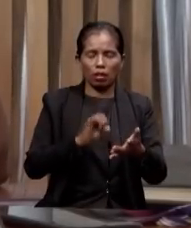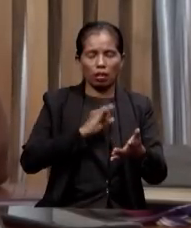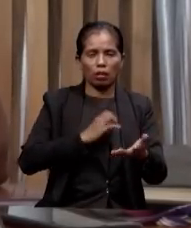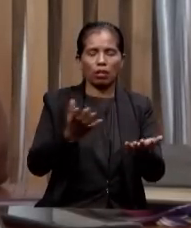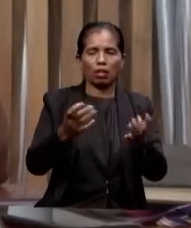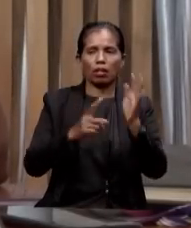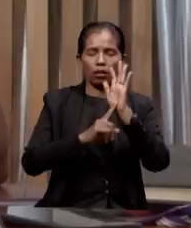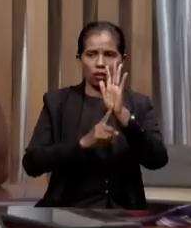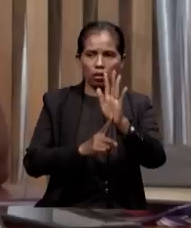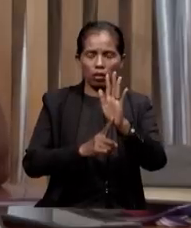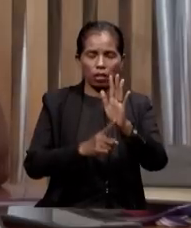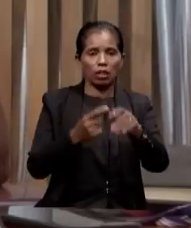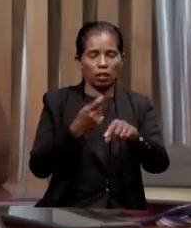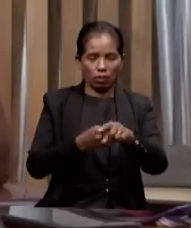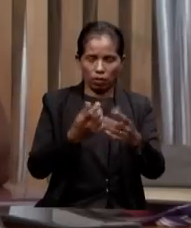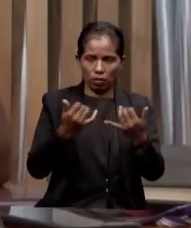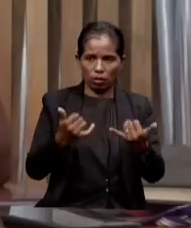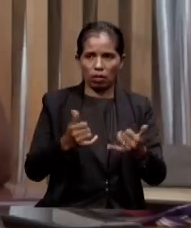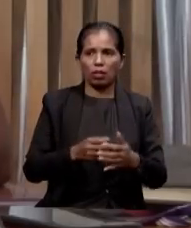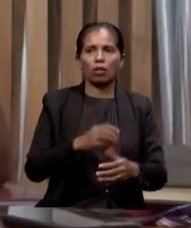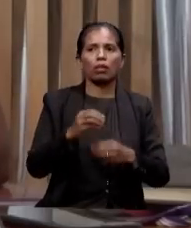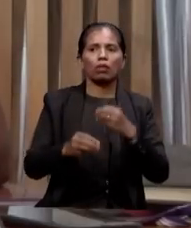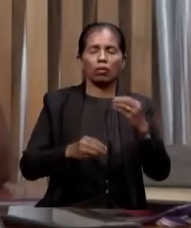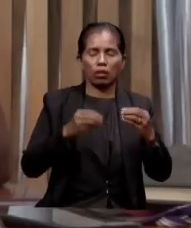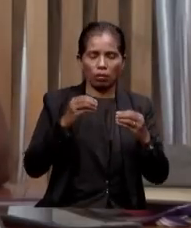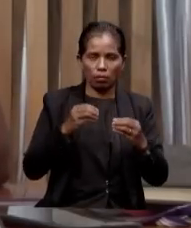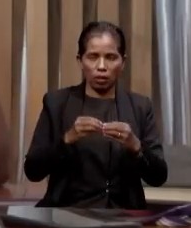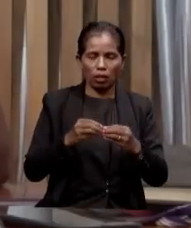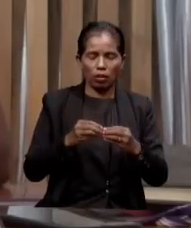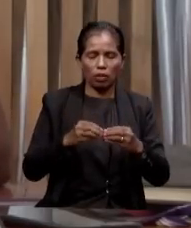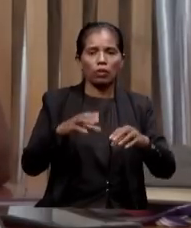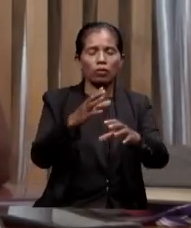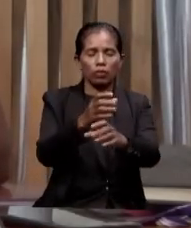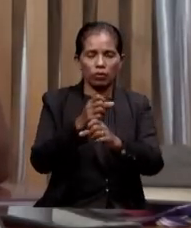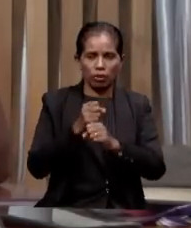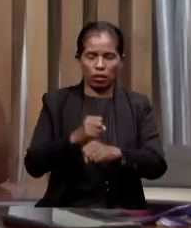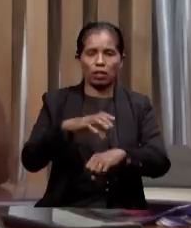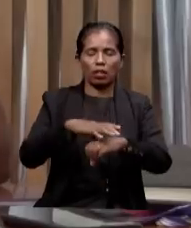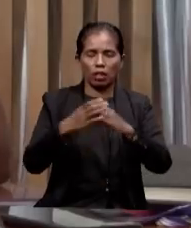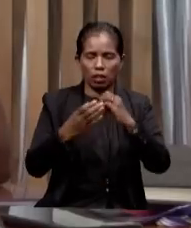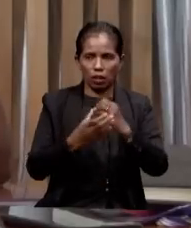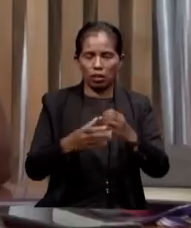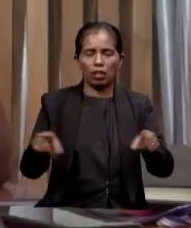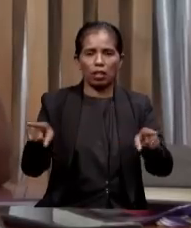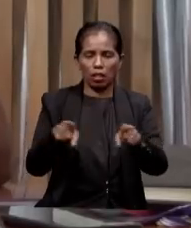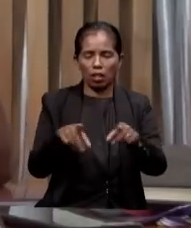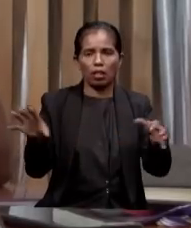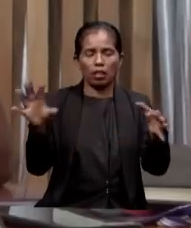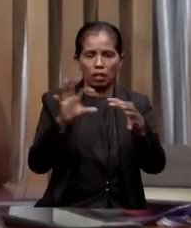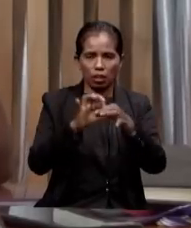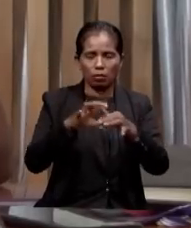hato ia vivan dene, nemaka kona ba disputa rai nebe maka ligadu ba ia